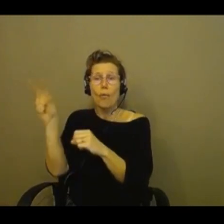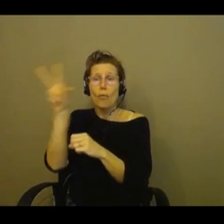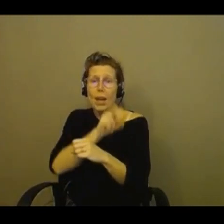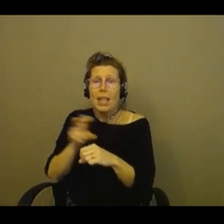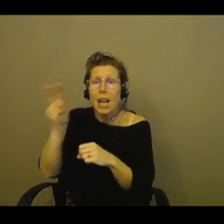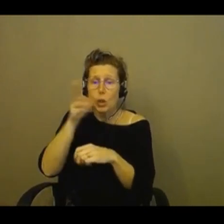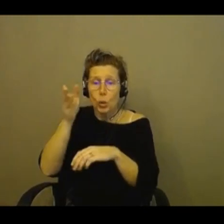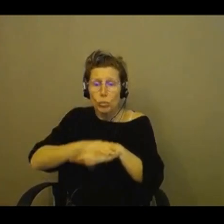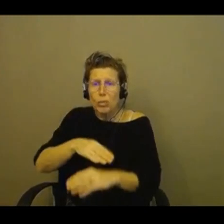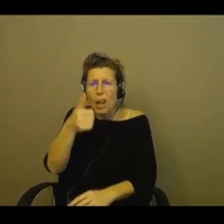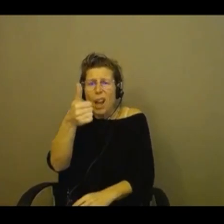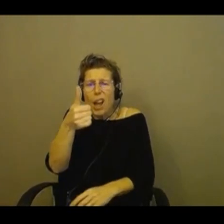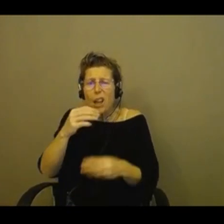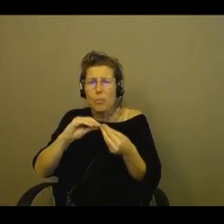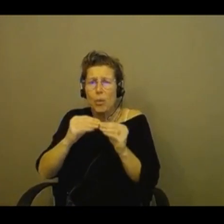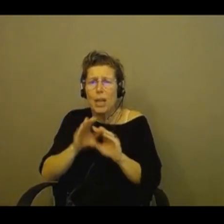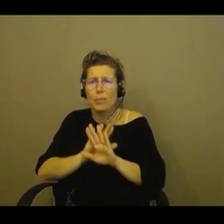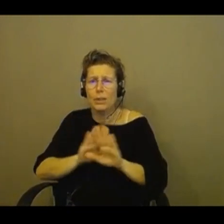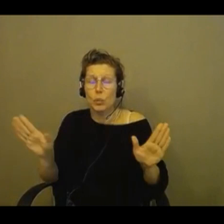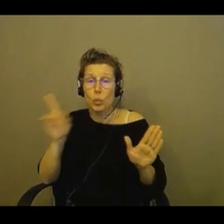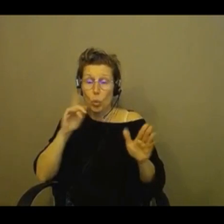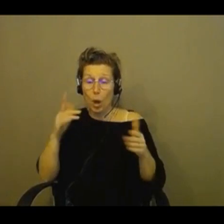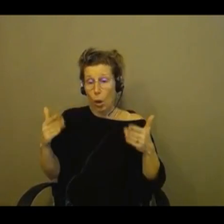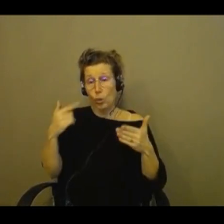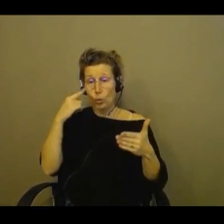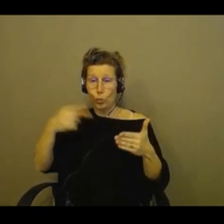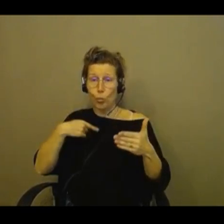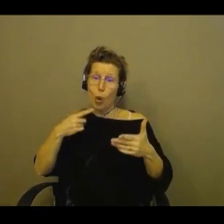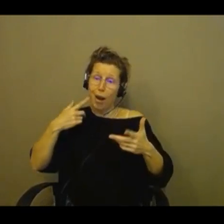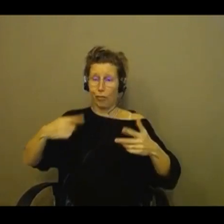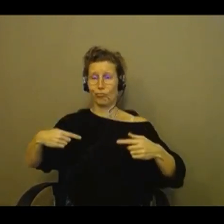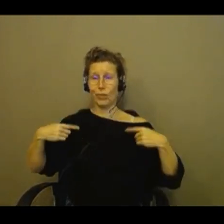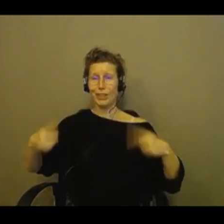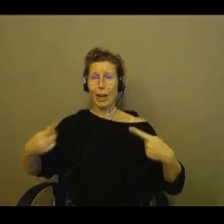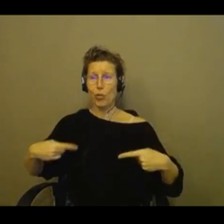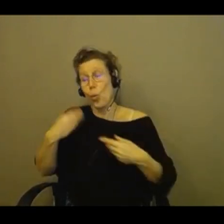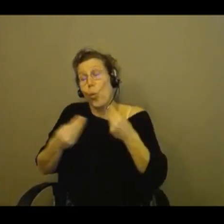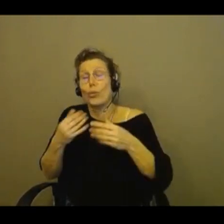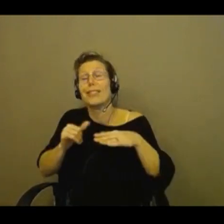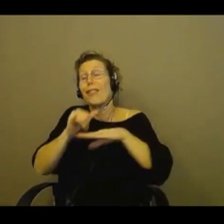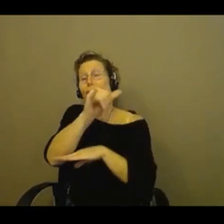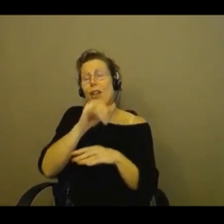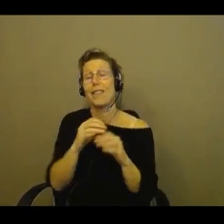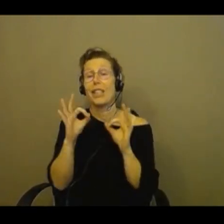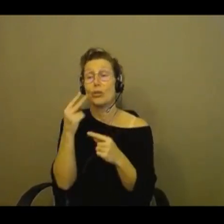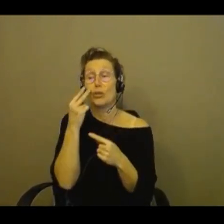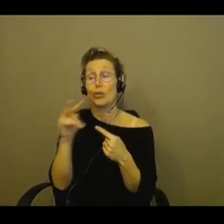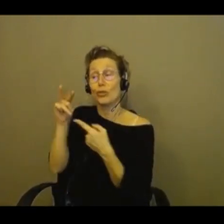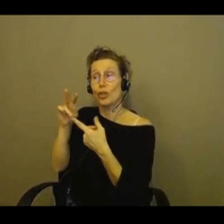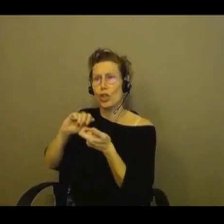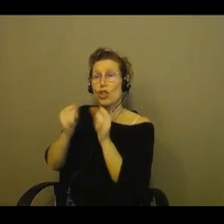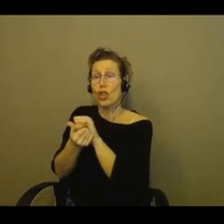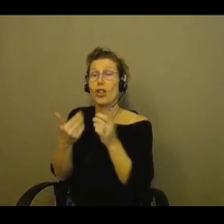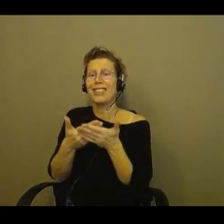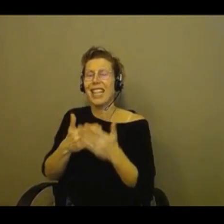roule, quoi. Ça roule ou ça vole. Donc, et j'aime bien ce changement de regard également. Et d'ailleurs, j'ai tourné des petites vidéos pour l'aéroport de